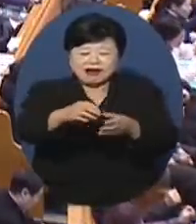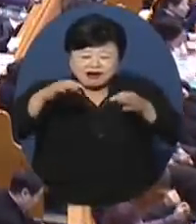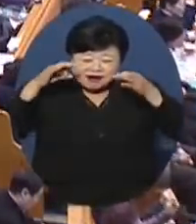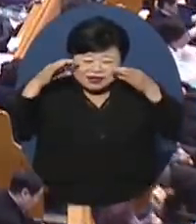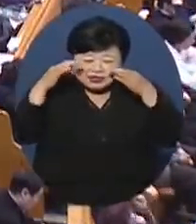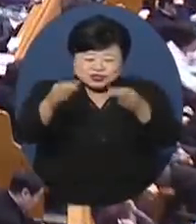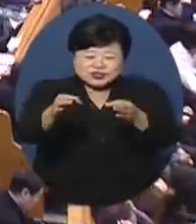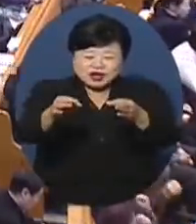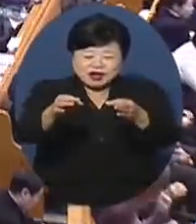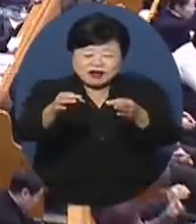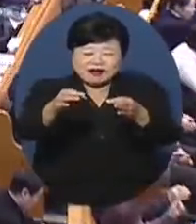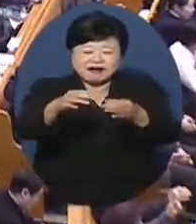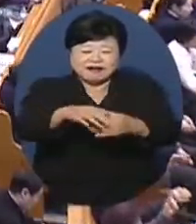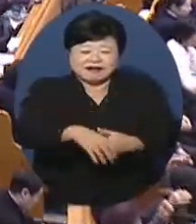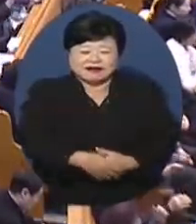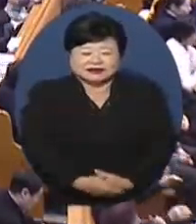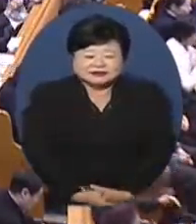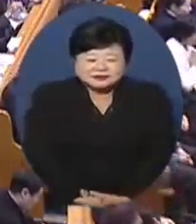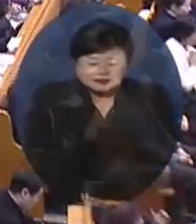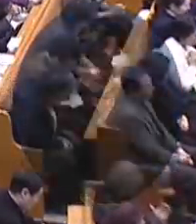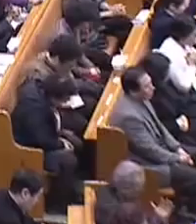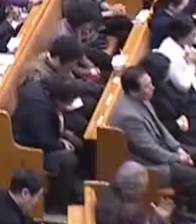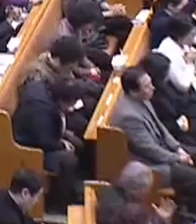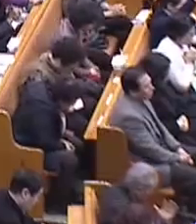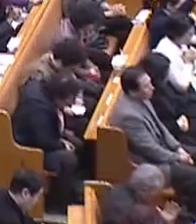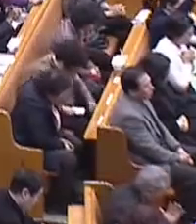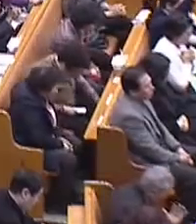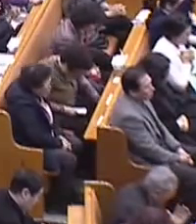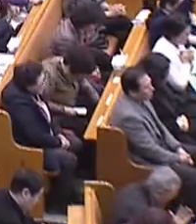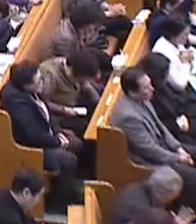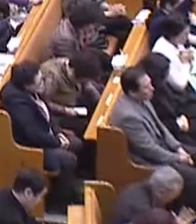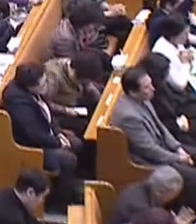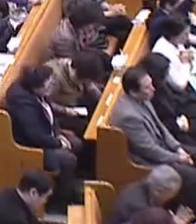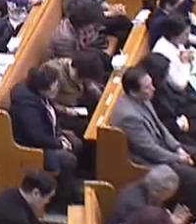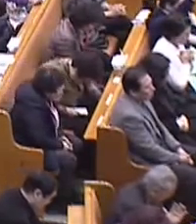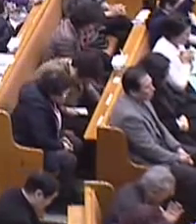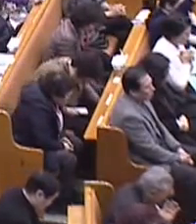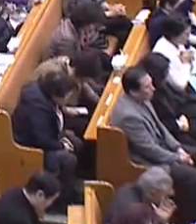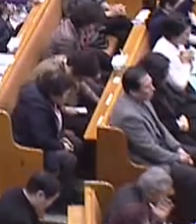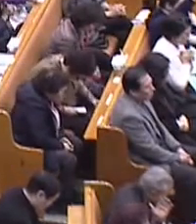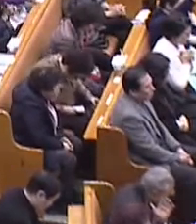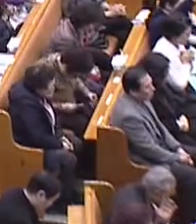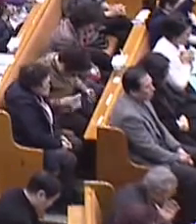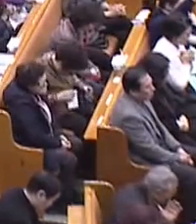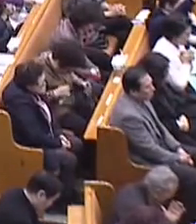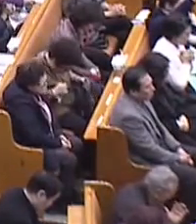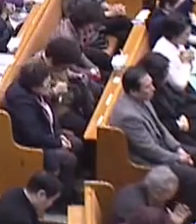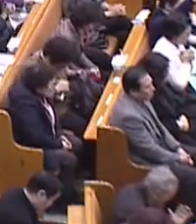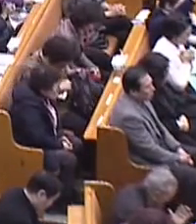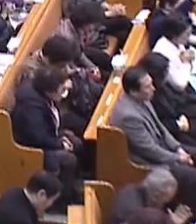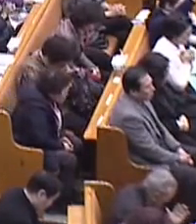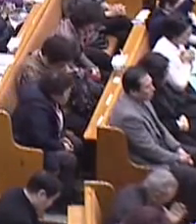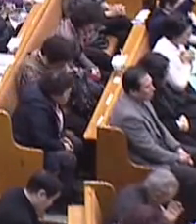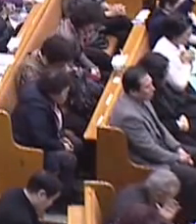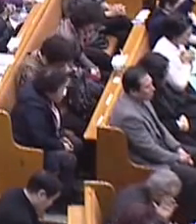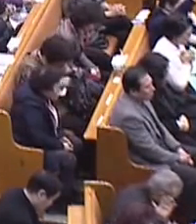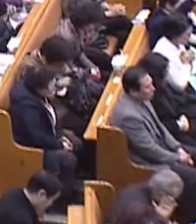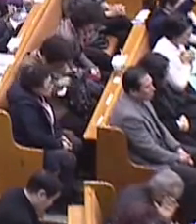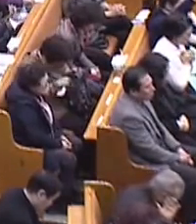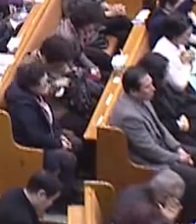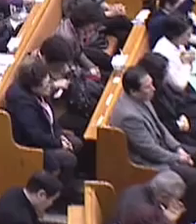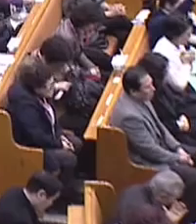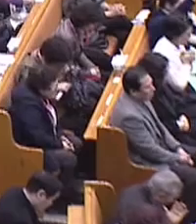주여, 주여, 나의 살아계신 아버지 하나님, 하나님,